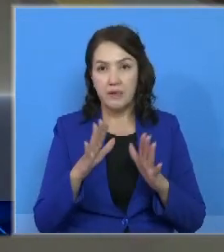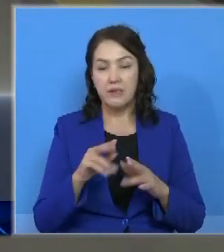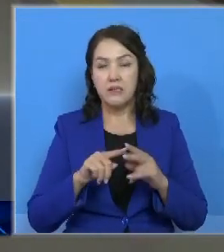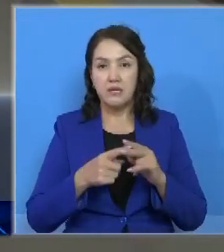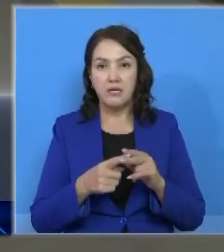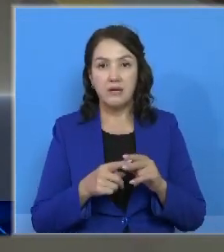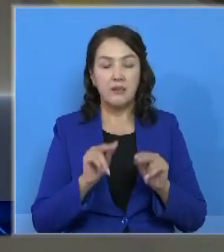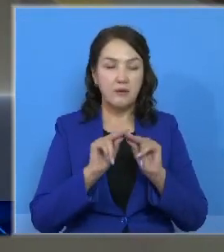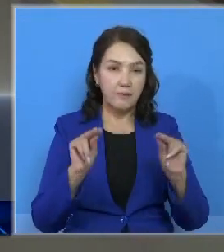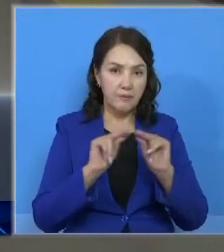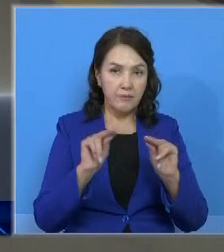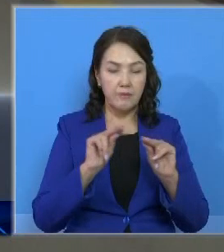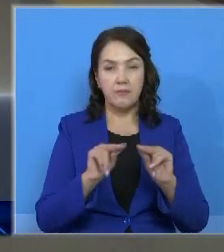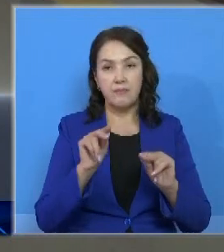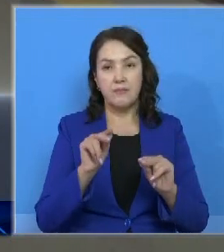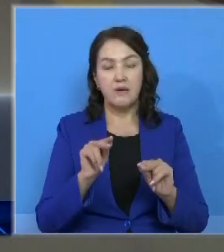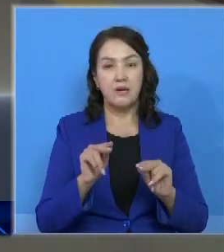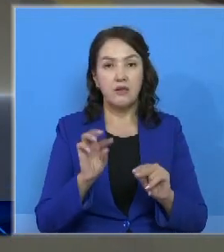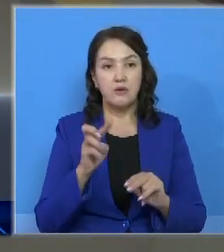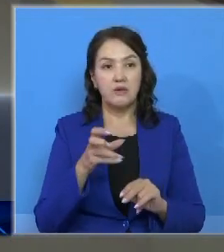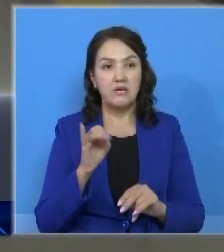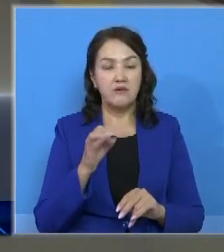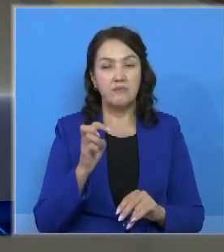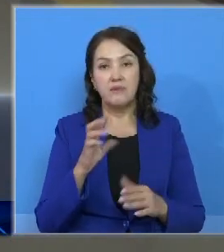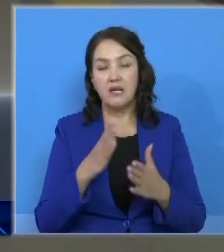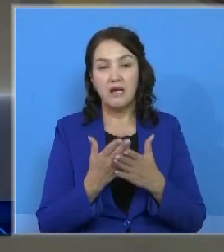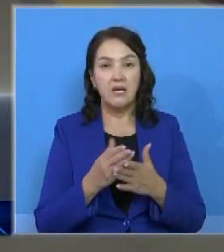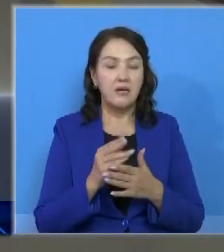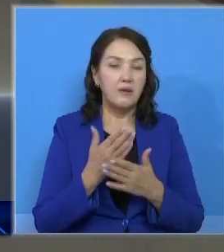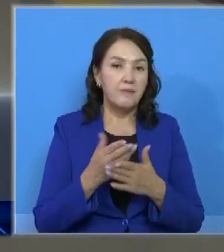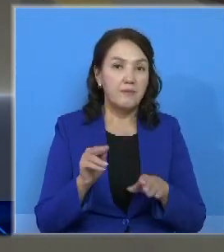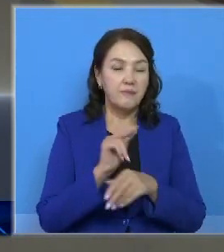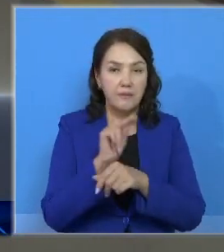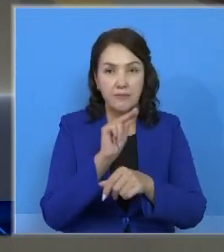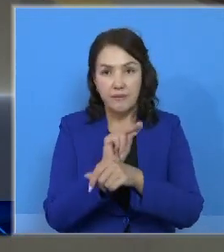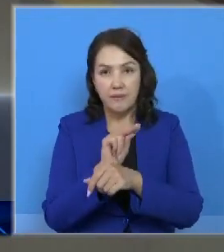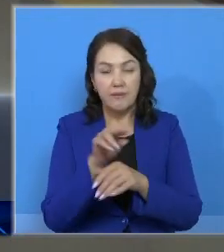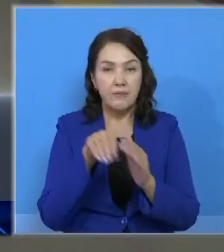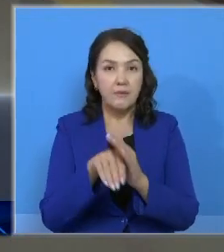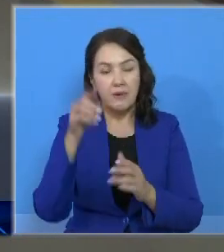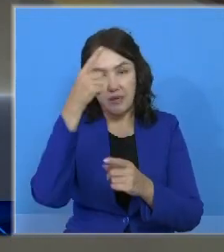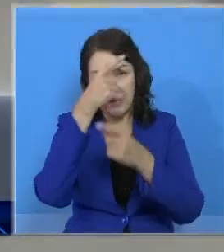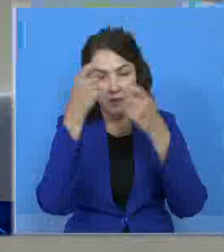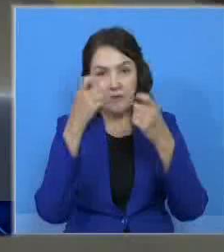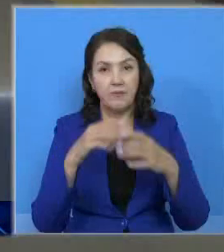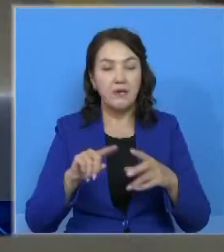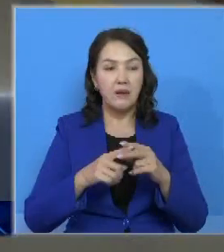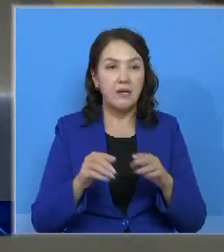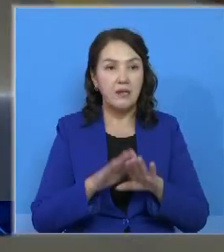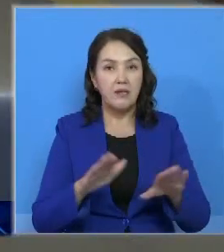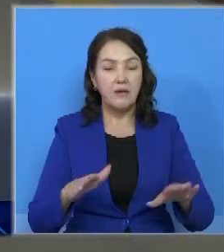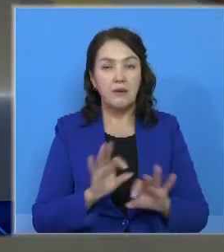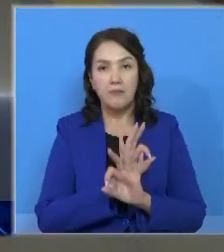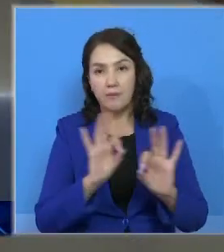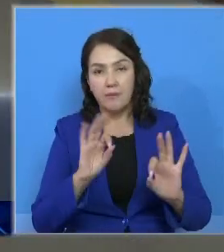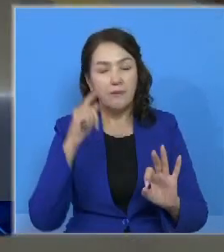техниками преподавания – это индуктивный метод обучения, также внедрение информационных технологий. Дети отлично